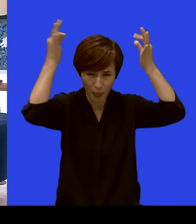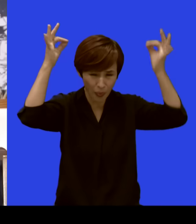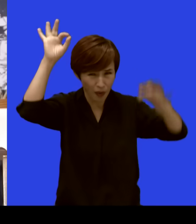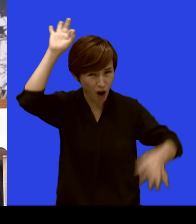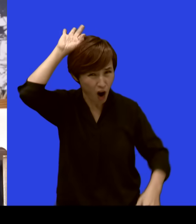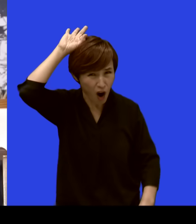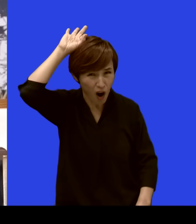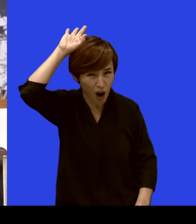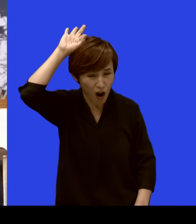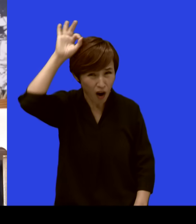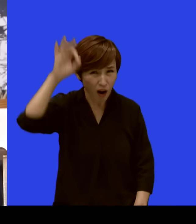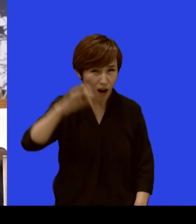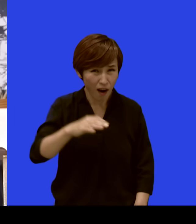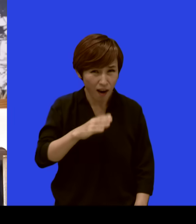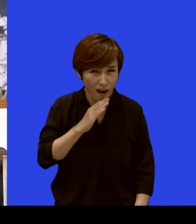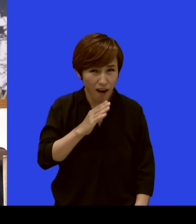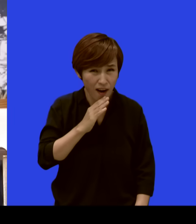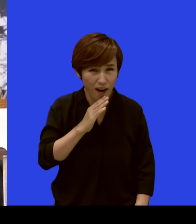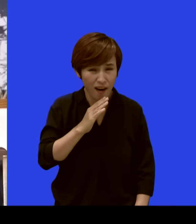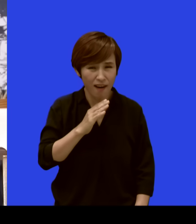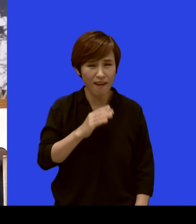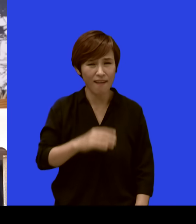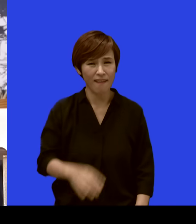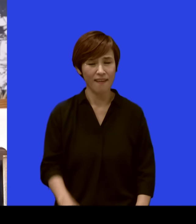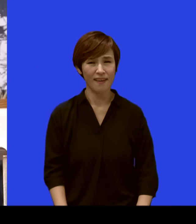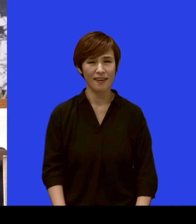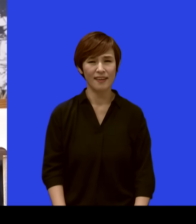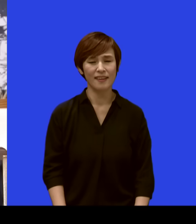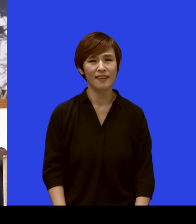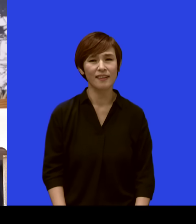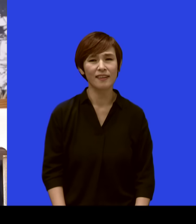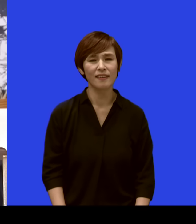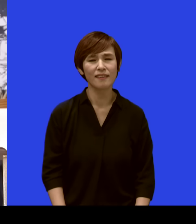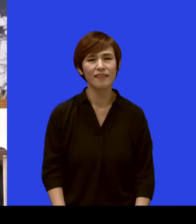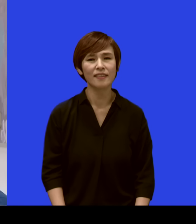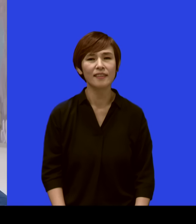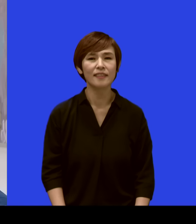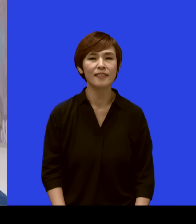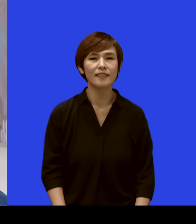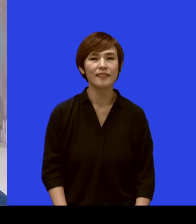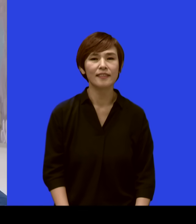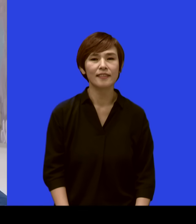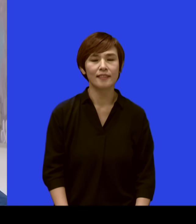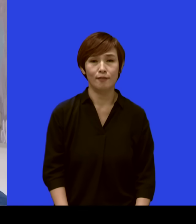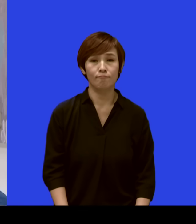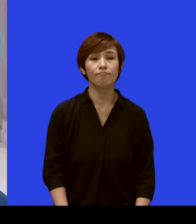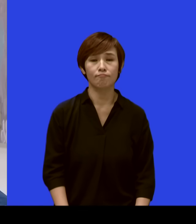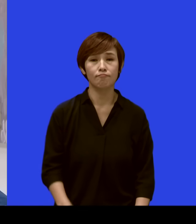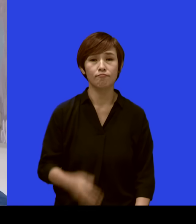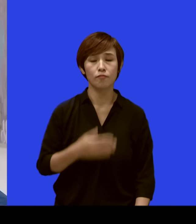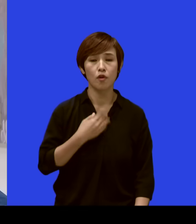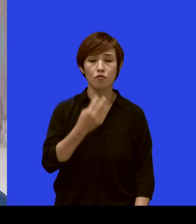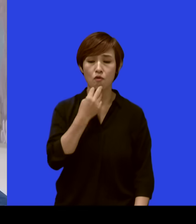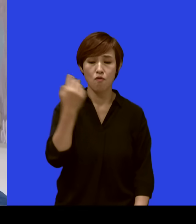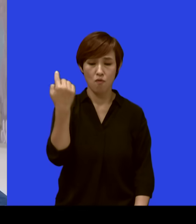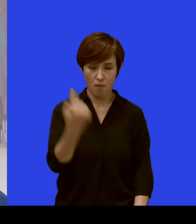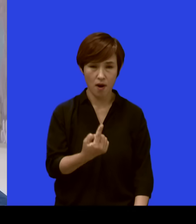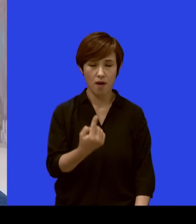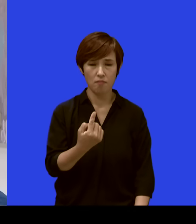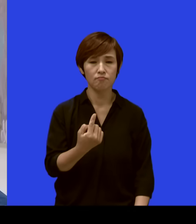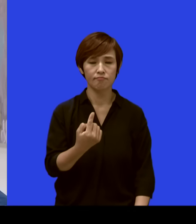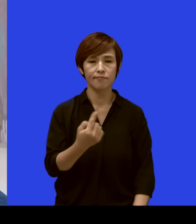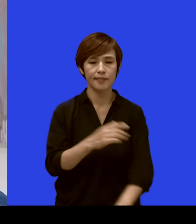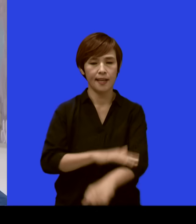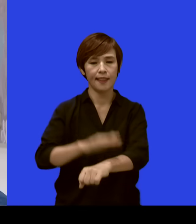하셨더라고요. 근데 여기 진짜 잘한 선택이라고 생각하시던 게 아닌가요? 잘한 선택이라고 생각했겠죠. 아니, 저는 뭐